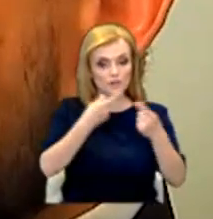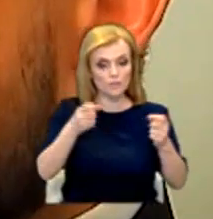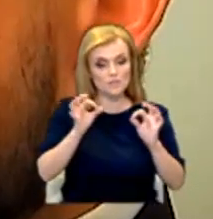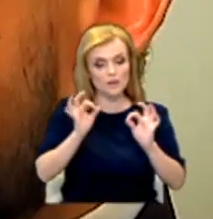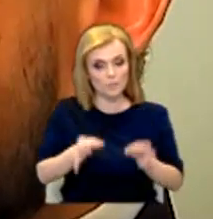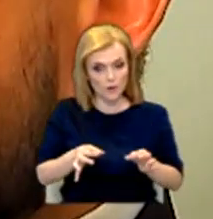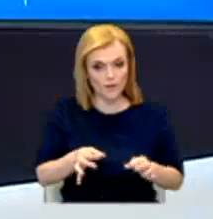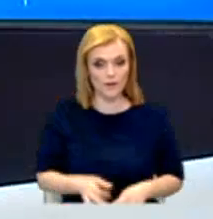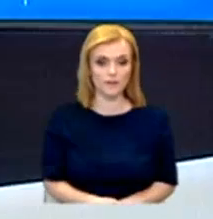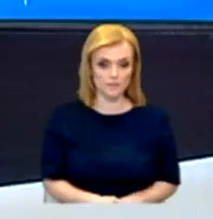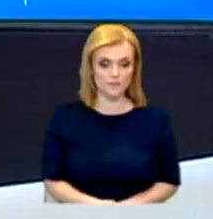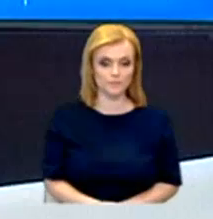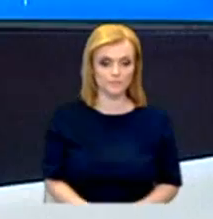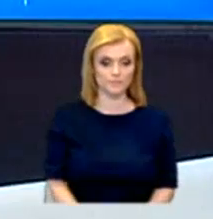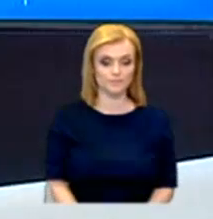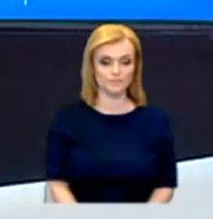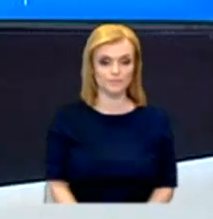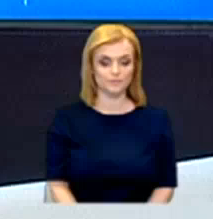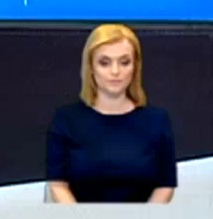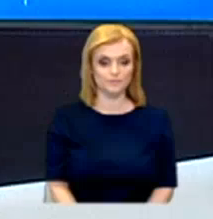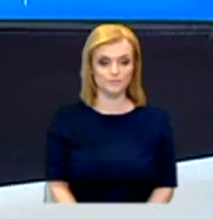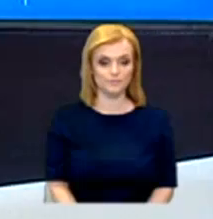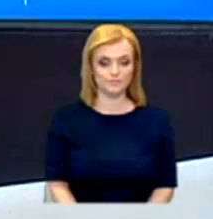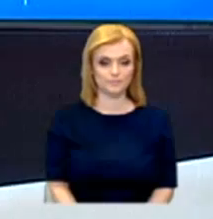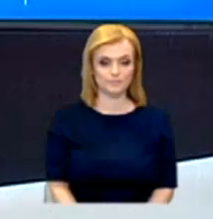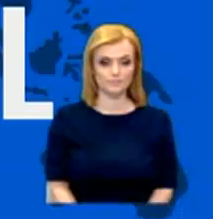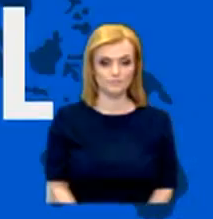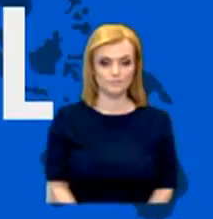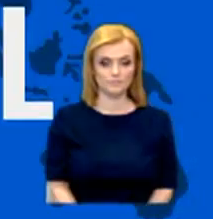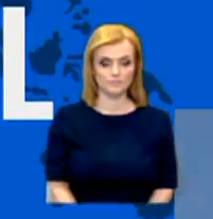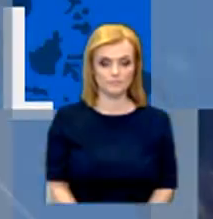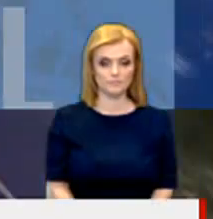de actualitate din spațiul românesc și european.